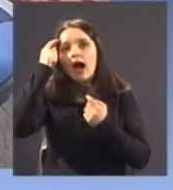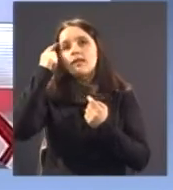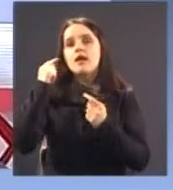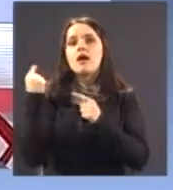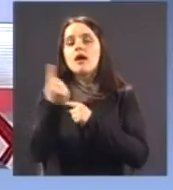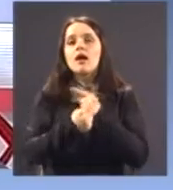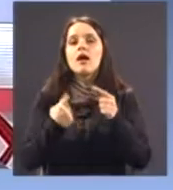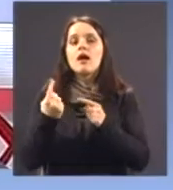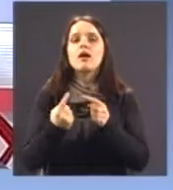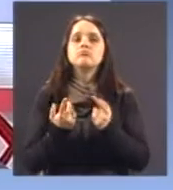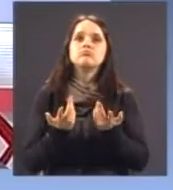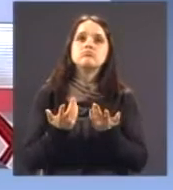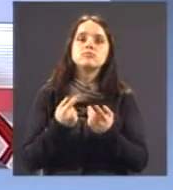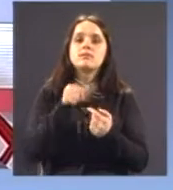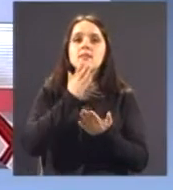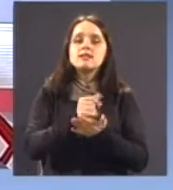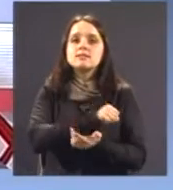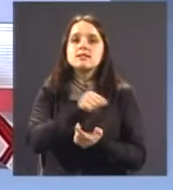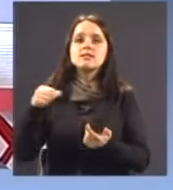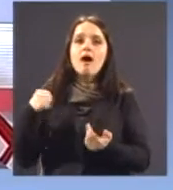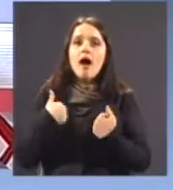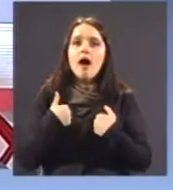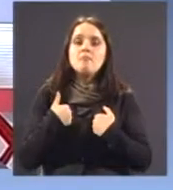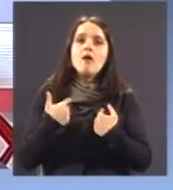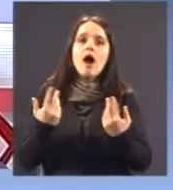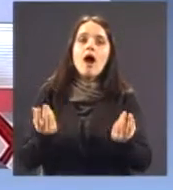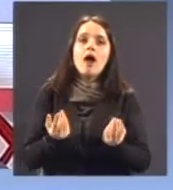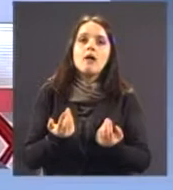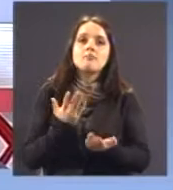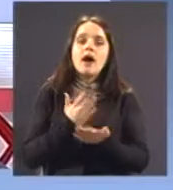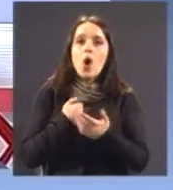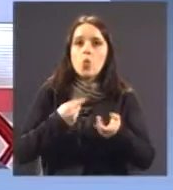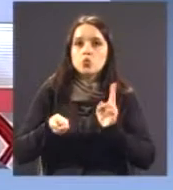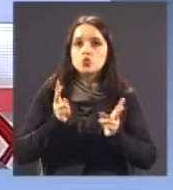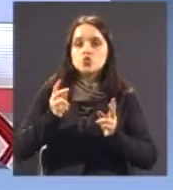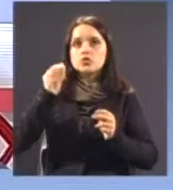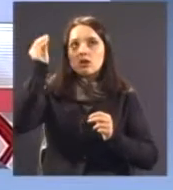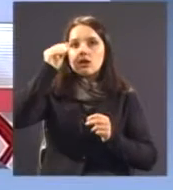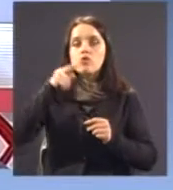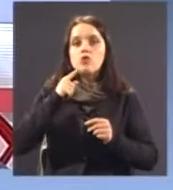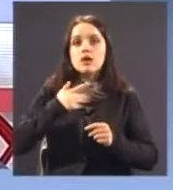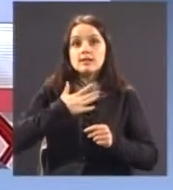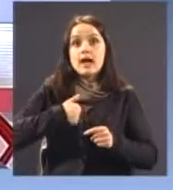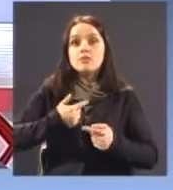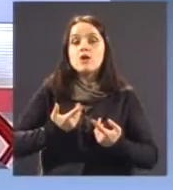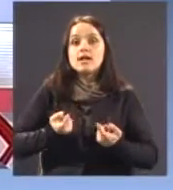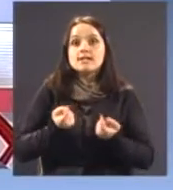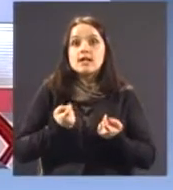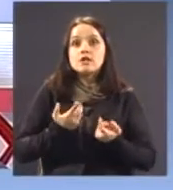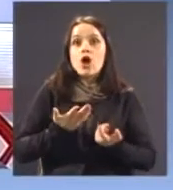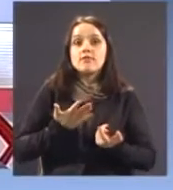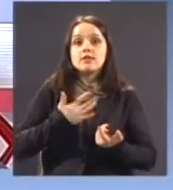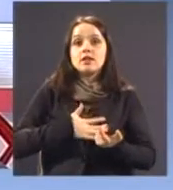kao taj nekakav učitelj koji je htio i želio, meni je bio izazov da primim dijete s Down